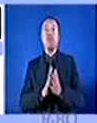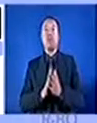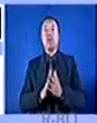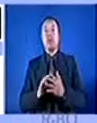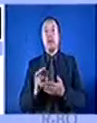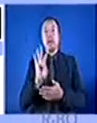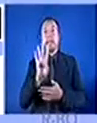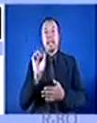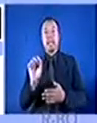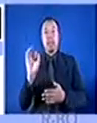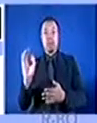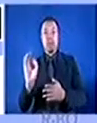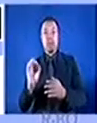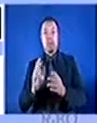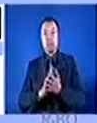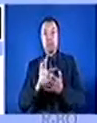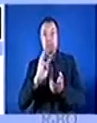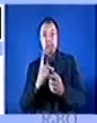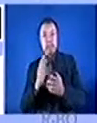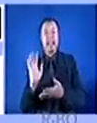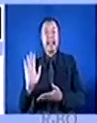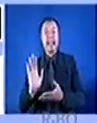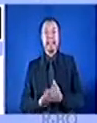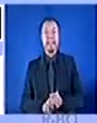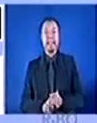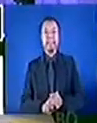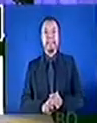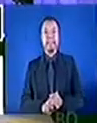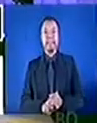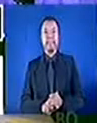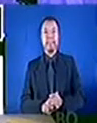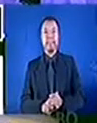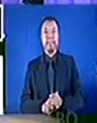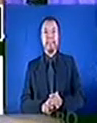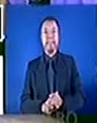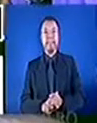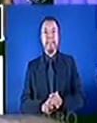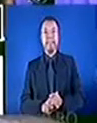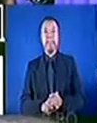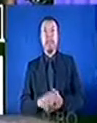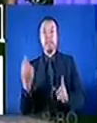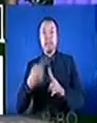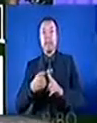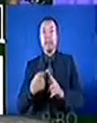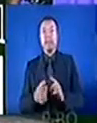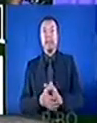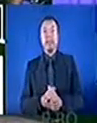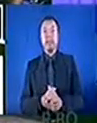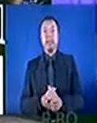years challenge. Terima kasih. Ada waktu, Pak Maruf Amin, ingin ditambahkan?